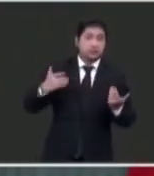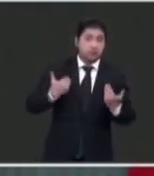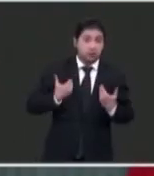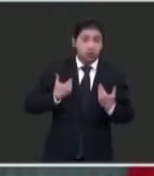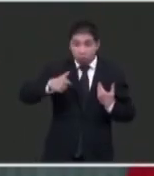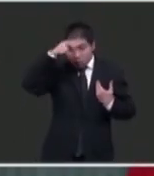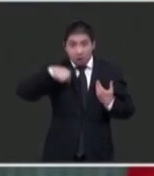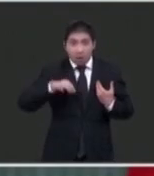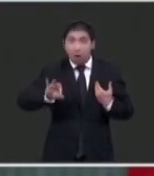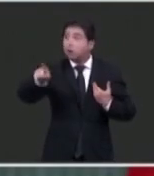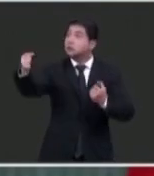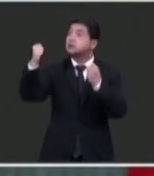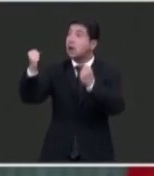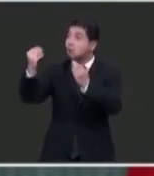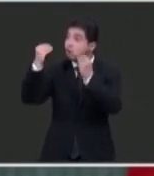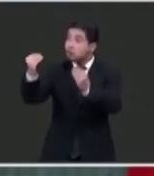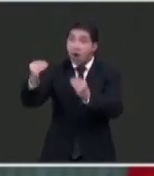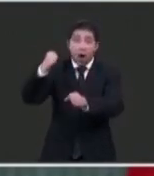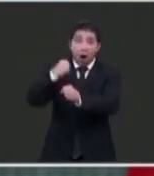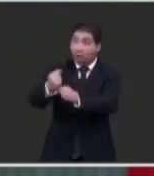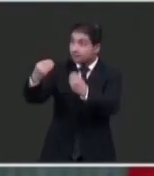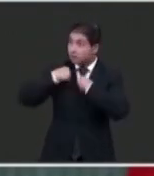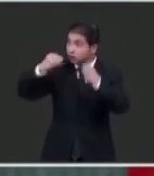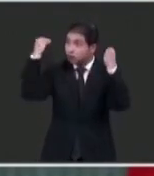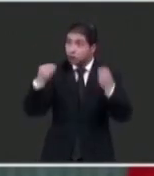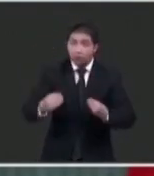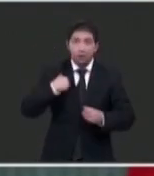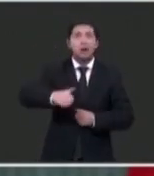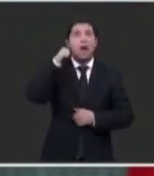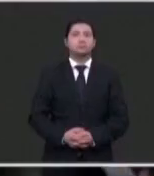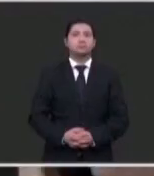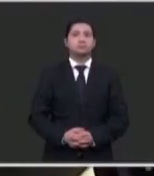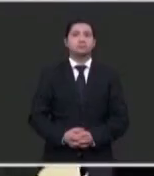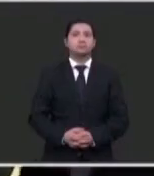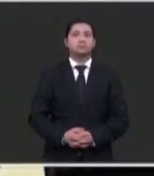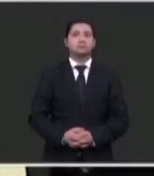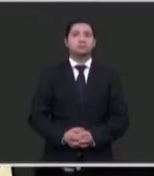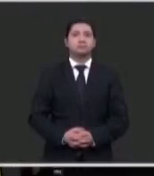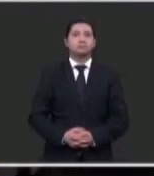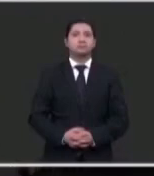sağlanana kadar geri adım atmayacağımızın bilinmesini istiyoruz